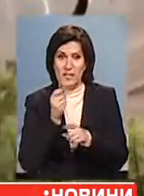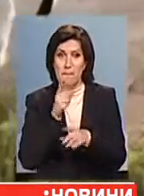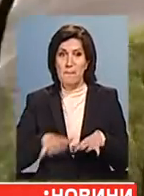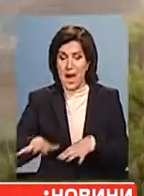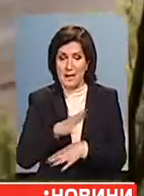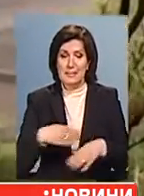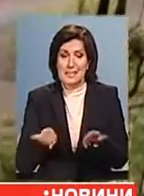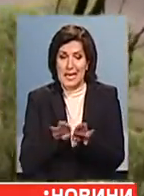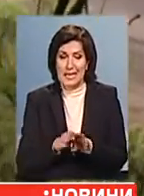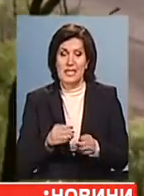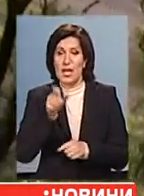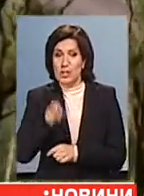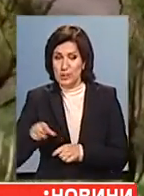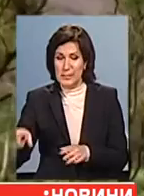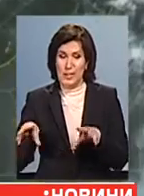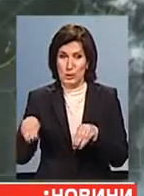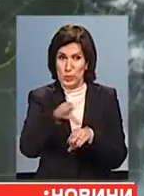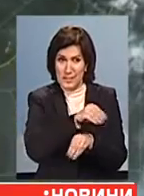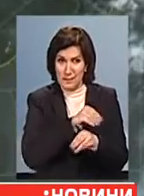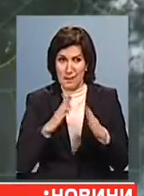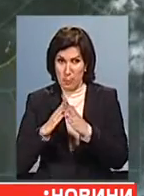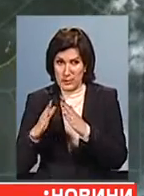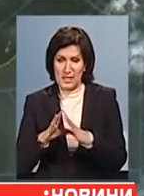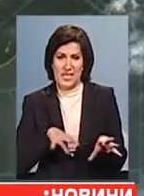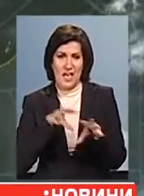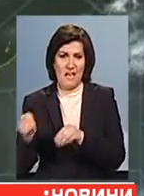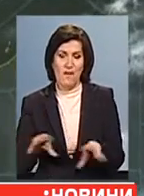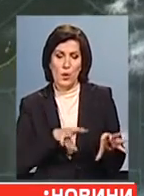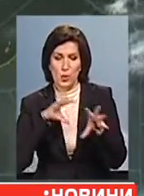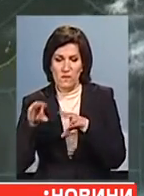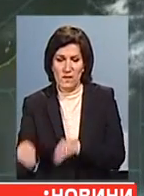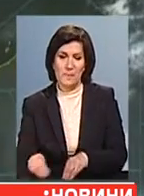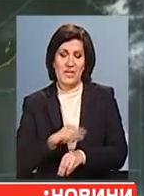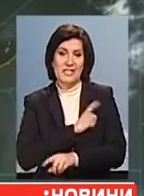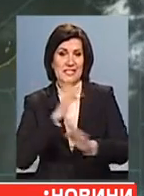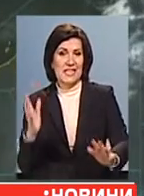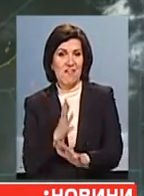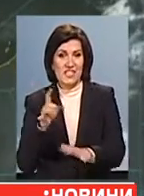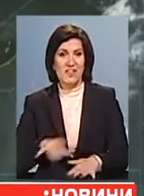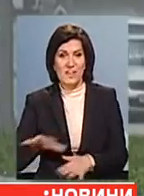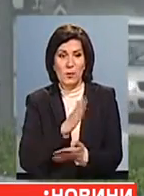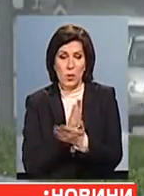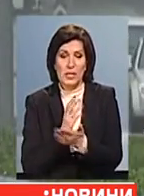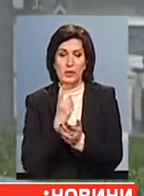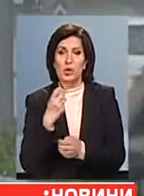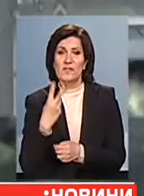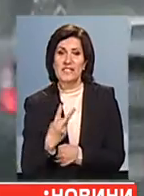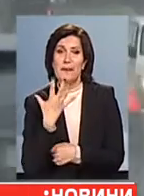закрили. Жителів із сусідніх поселень евакуювали. За даними метеослужби, сила вітру в регіоні сягала